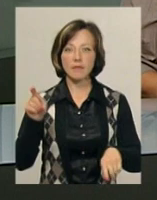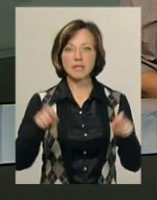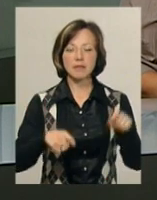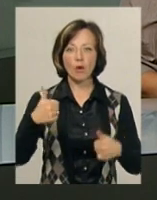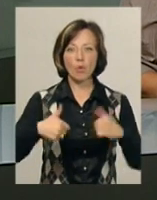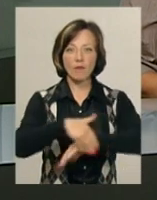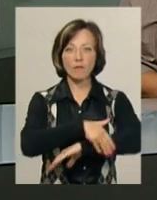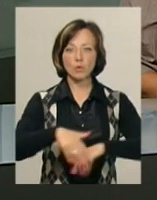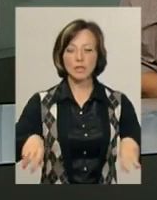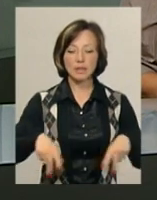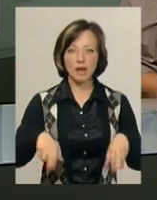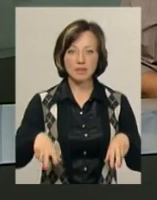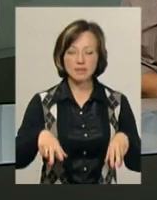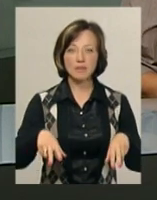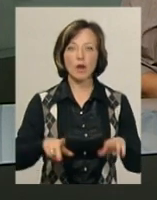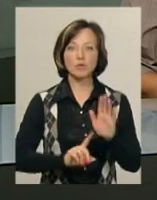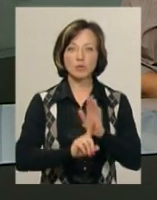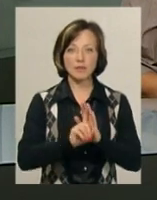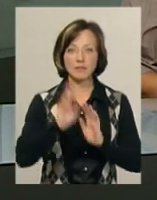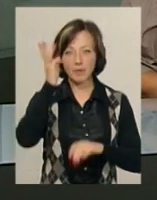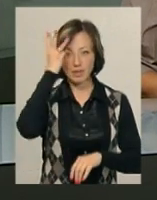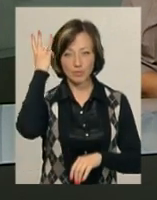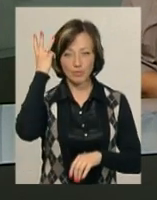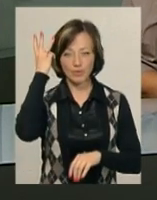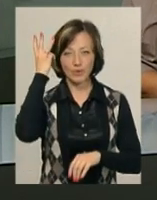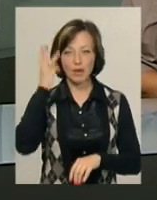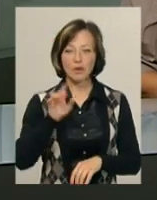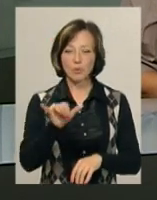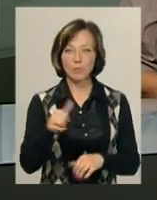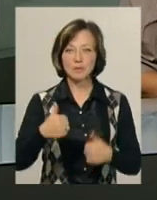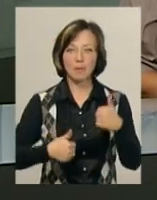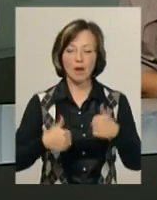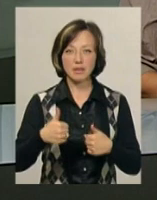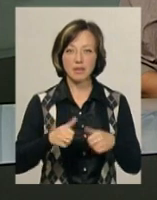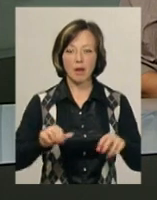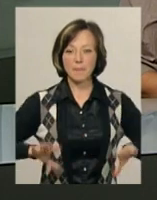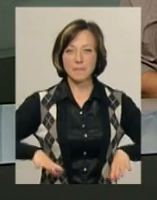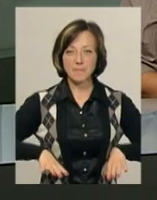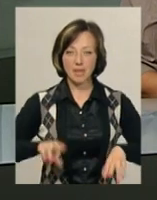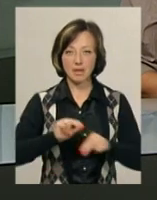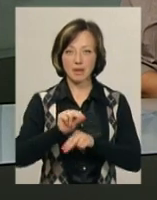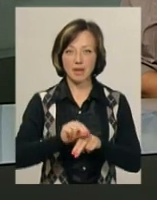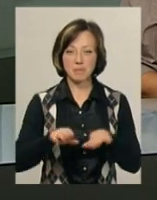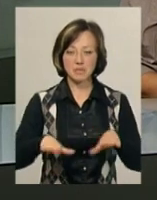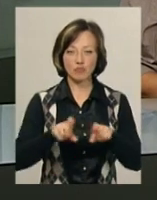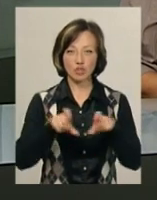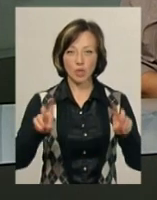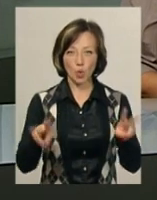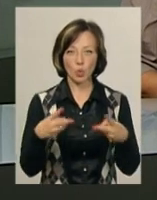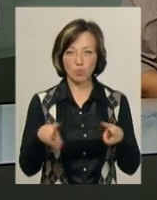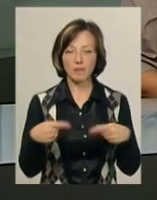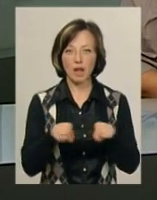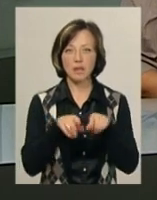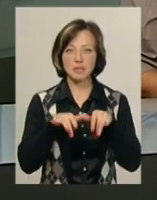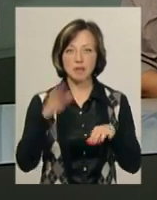Фестиваль-конкурс вуличних танців «Нестримний потік» розпочався в Хмельницькому. У ньому змагаються хореографи місцевих танцювальних шкіл та клубів.